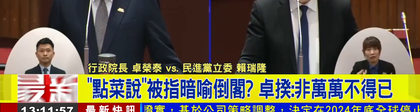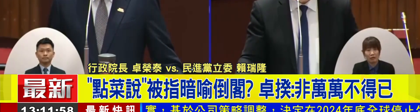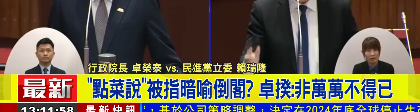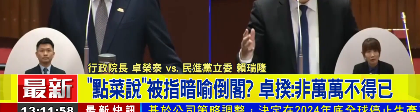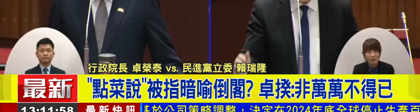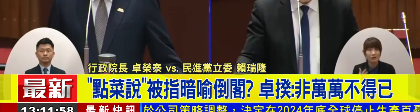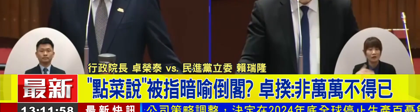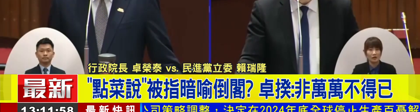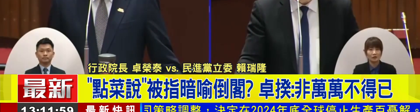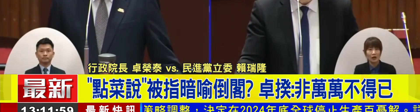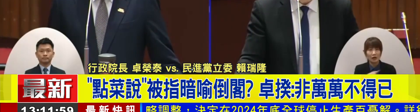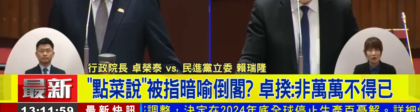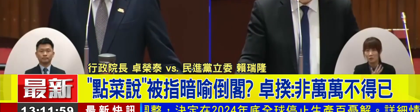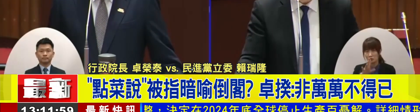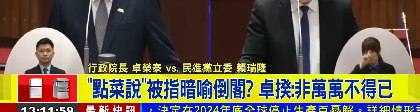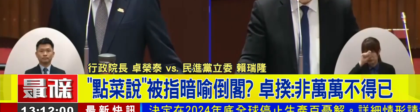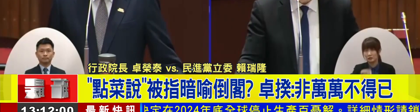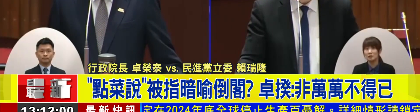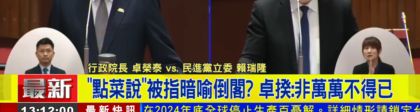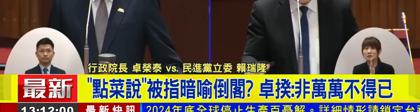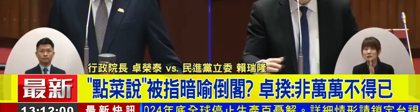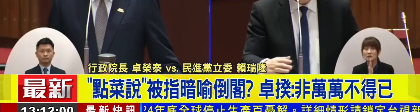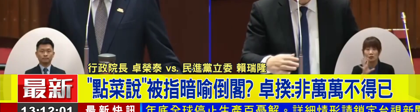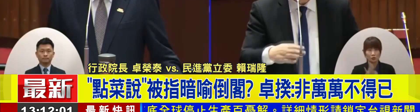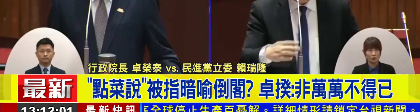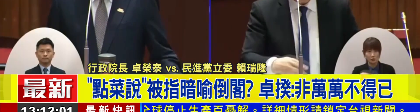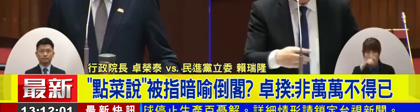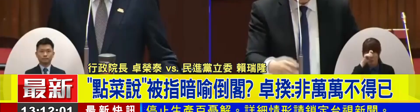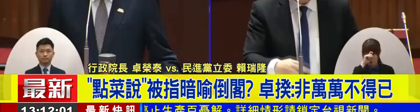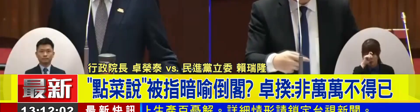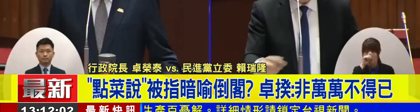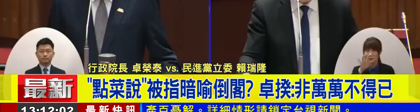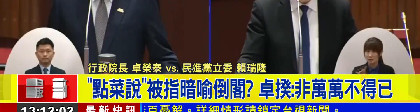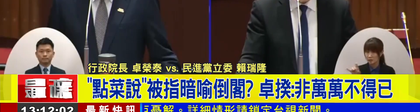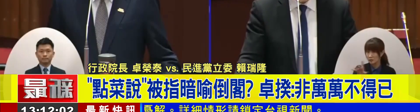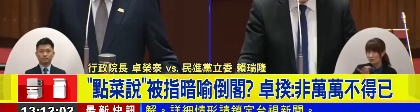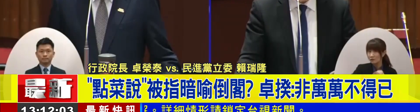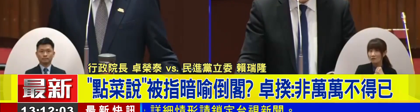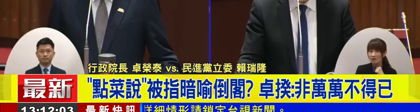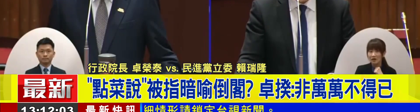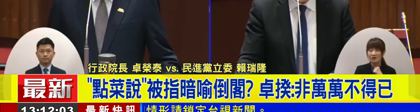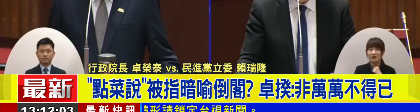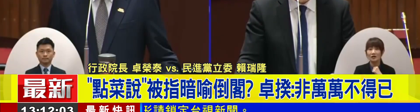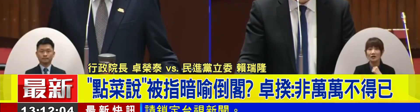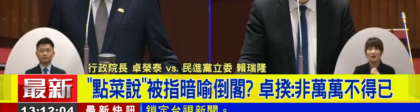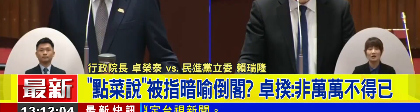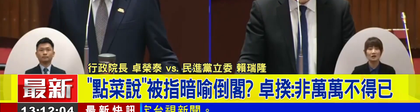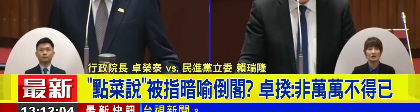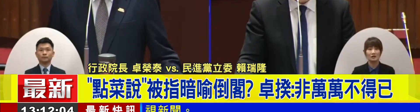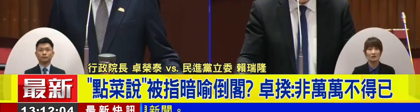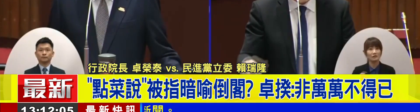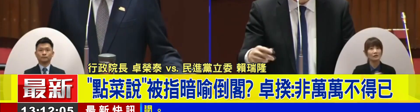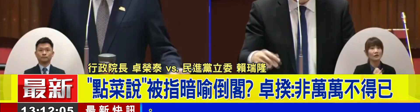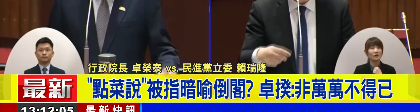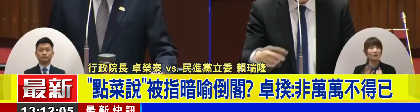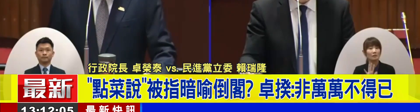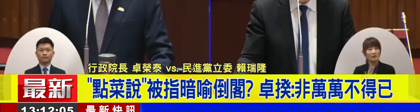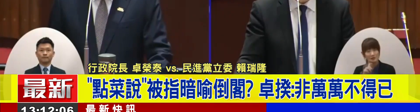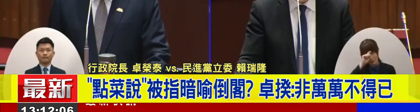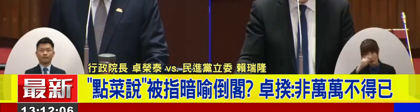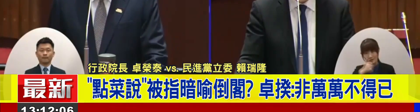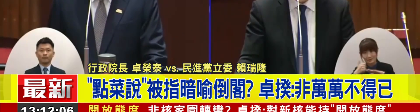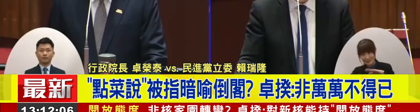程序嘛，所以大家都不希望走上那样一条路了哈，所以我们还是希望这样的方式能够得到在野党的一个支